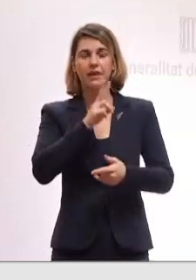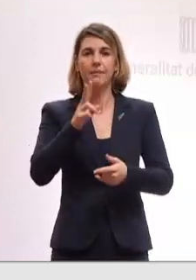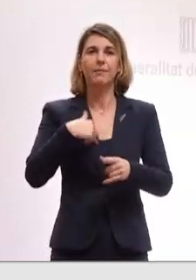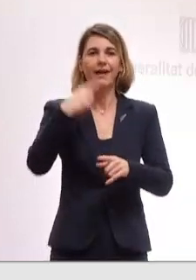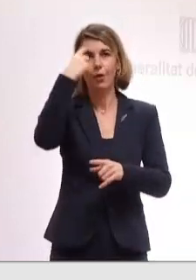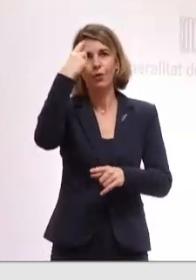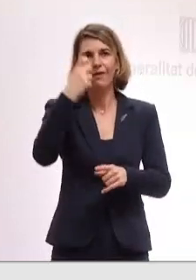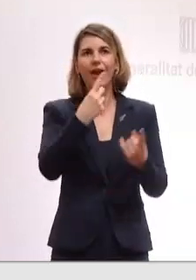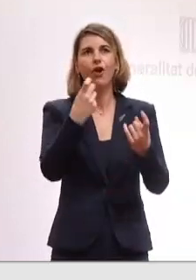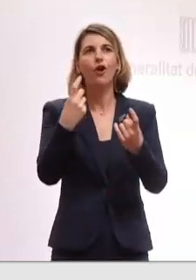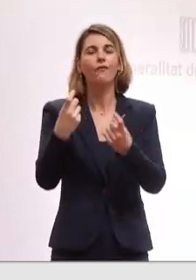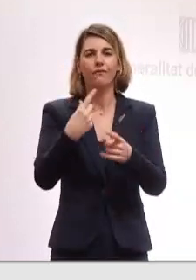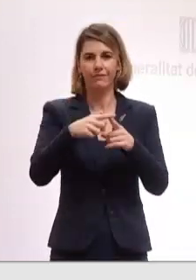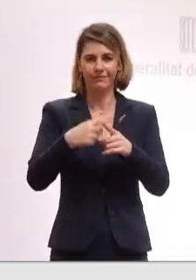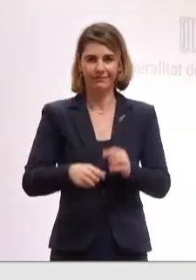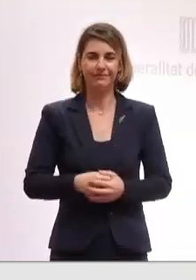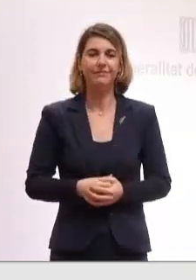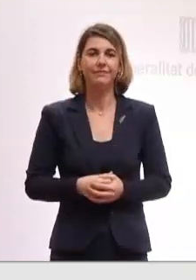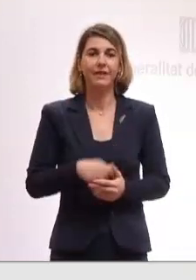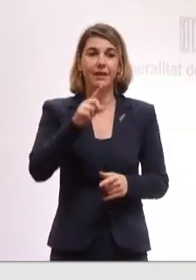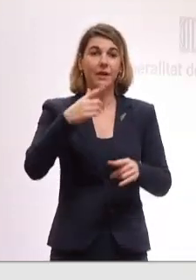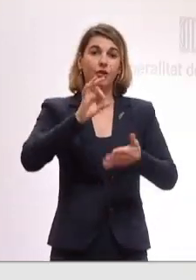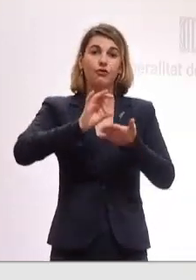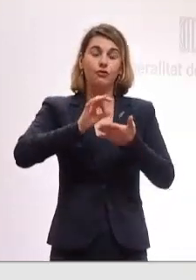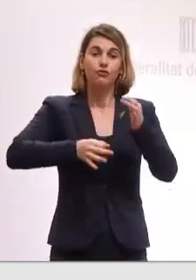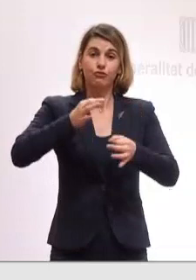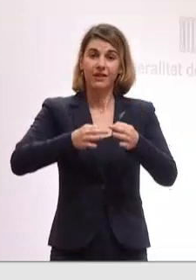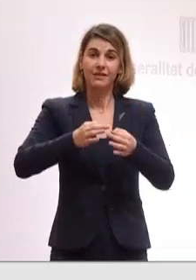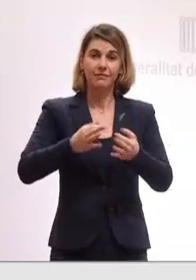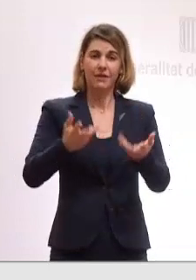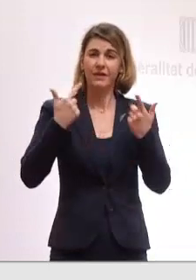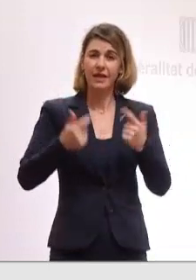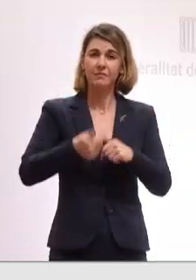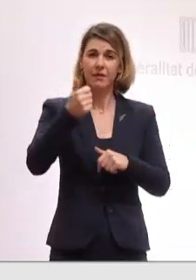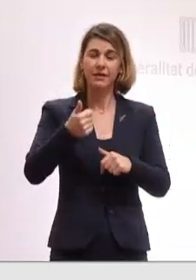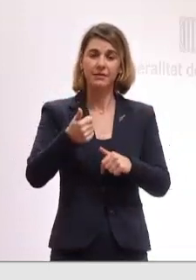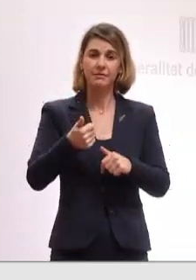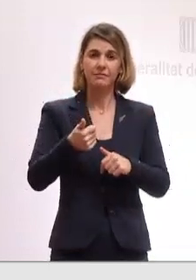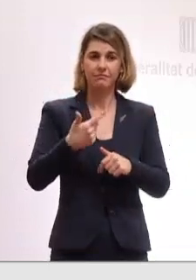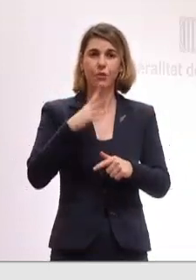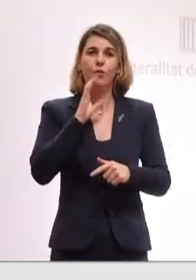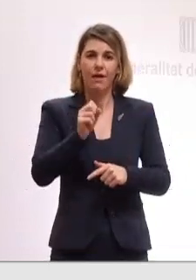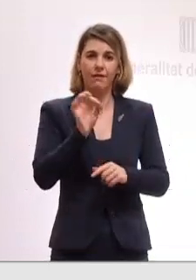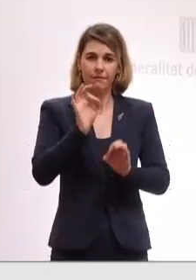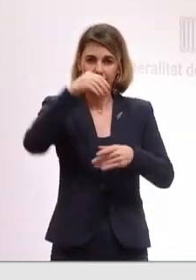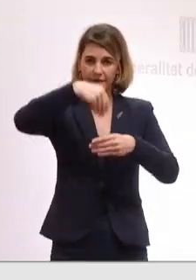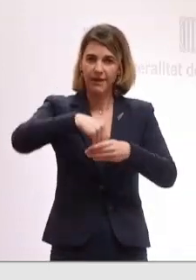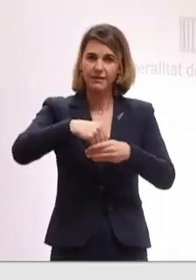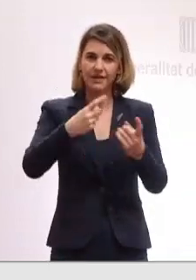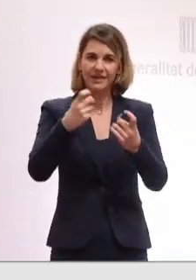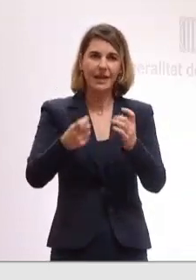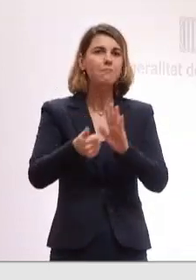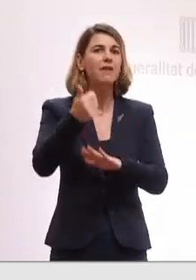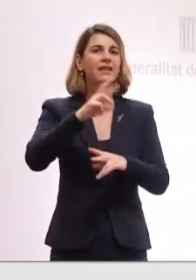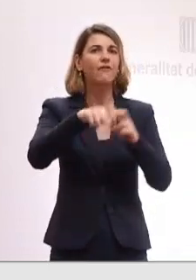mancances. Per aconseguir una justícia més eficient, eficaç, àgil, moderna, necessitem quelcom més